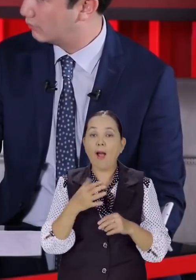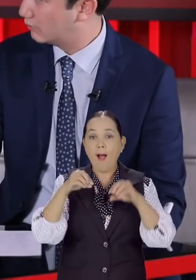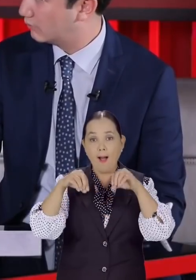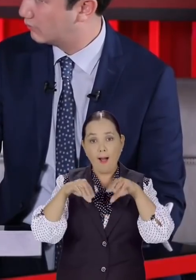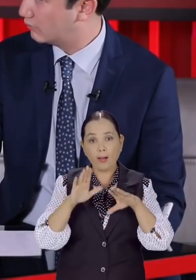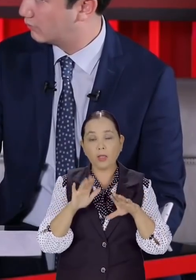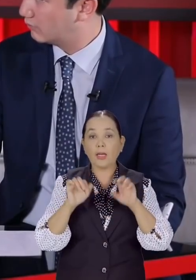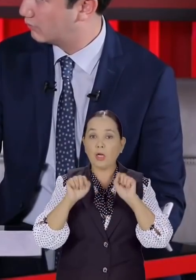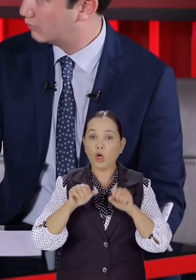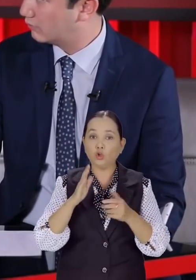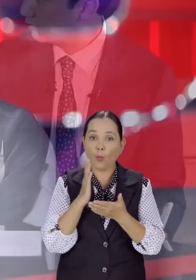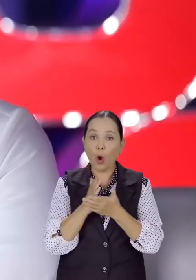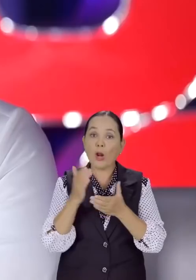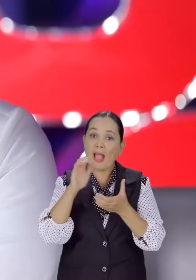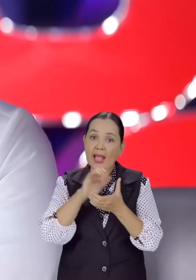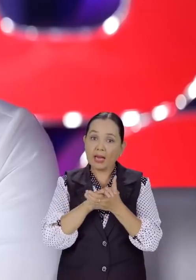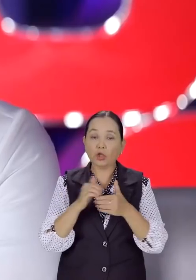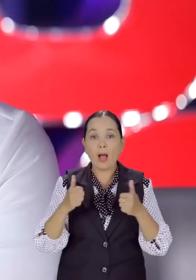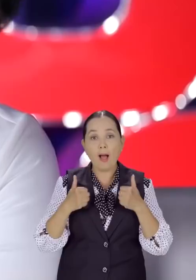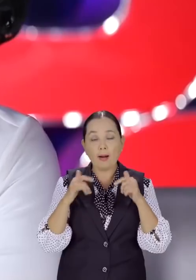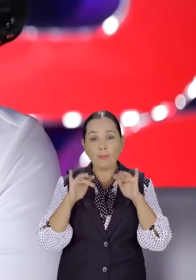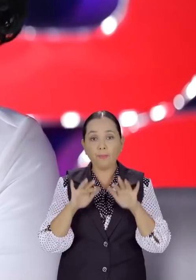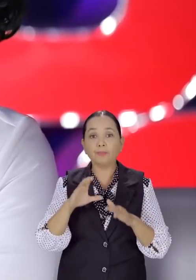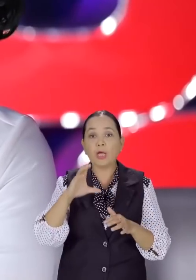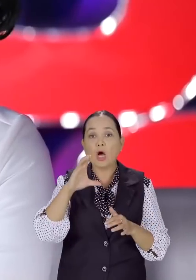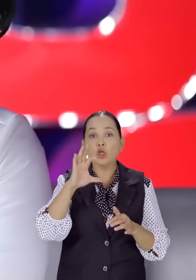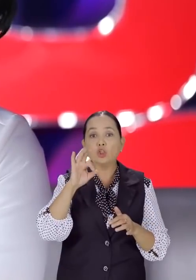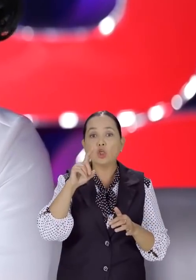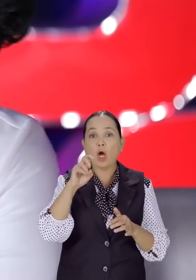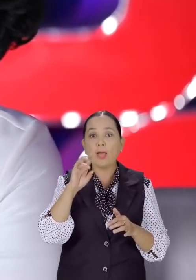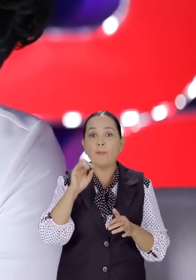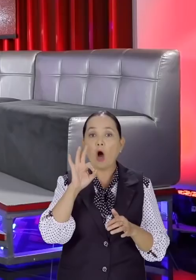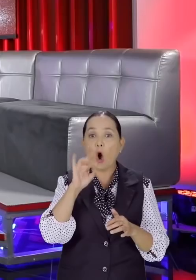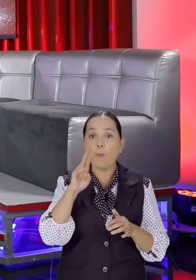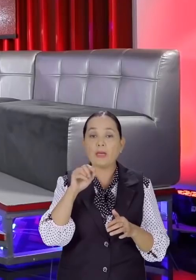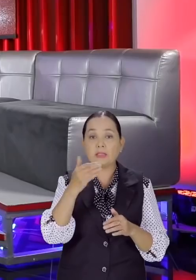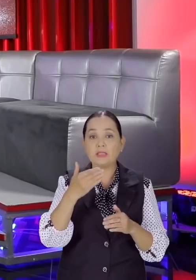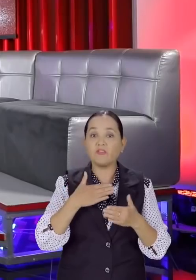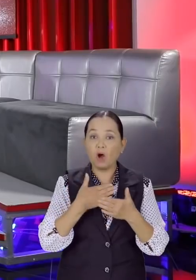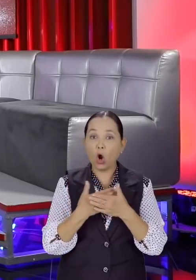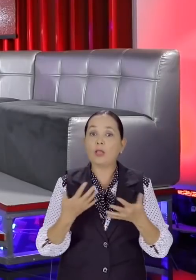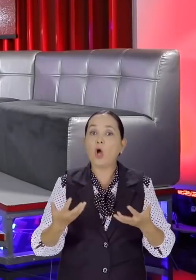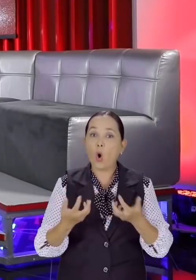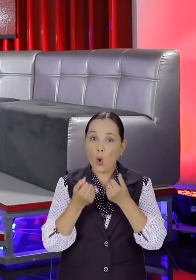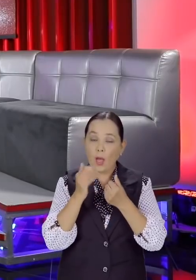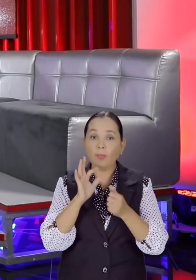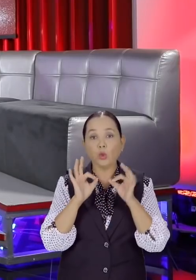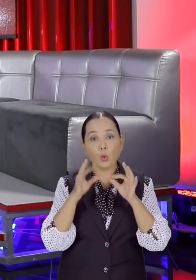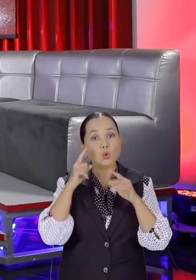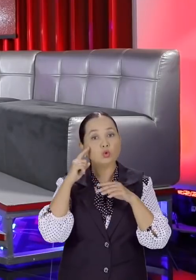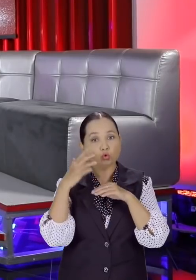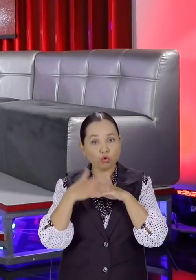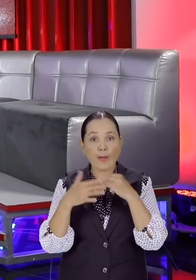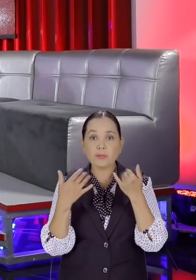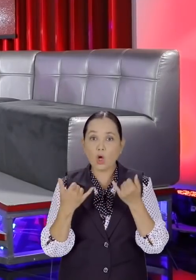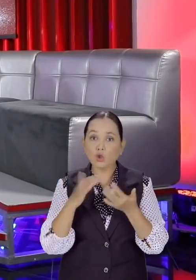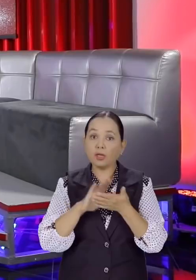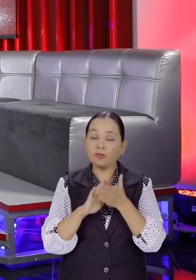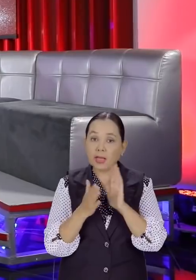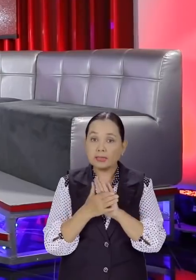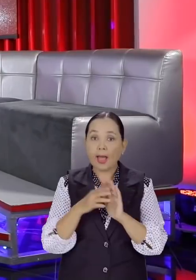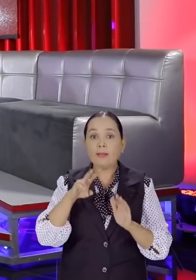mahallani o'zida hal qilib iloji boricha yarashtirishga harakat qilamiz. Sohib opa, biz sizni faoliyatingizni qo'llab-quvvatlaymiz va sizni to'g'ri tushunamiz hozirgi